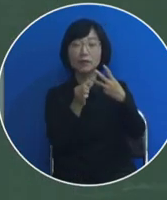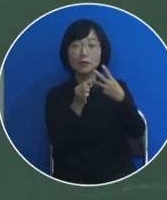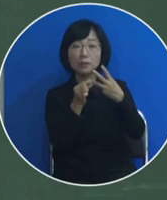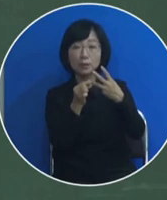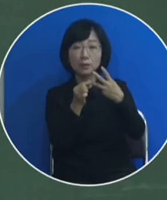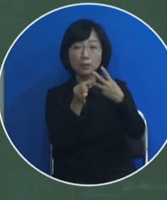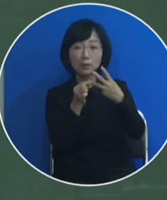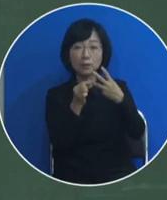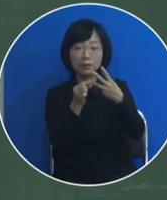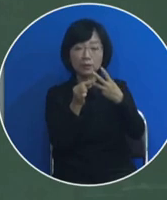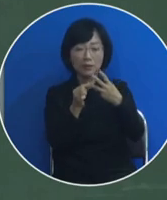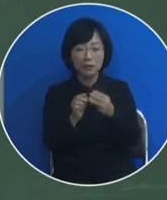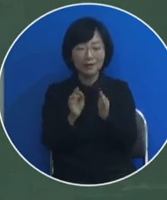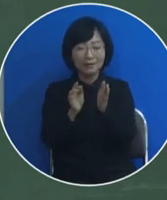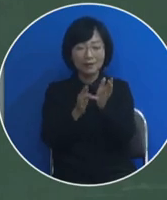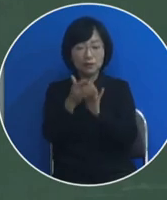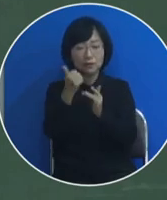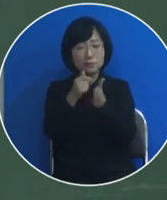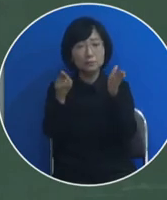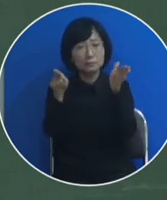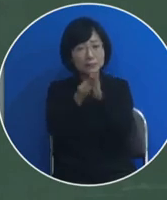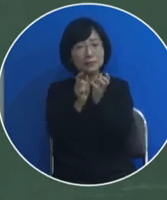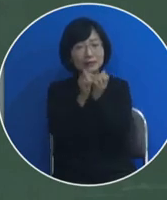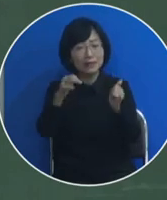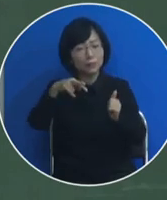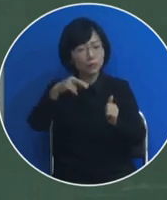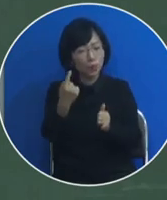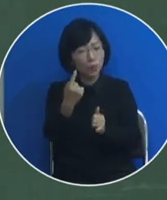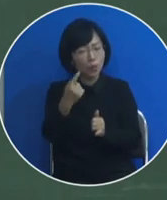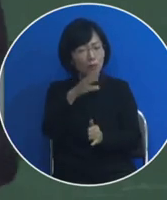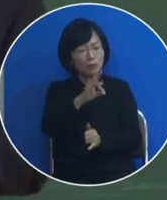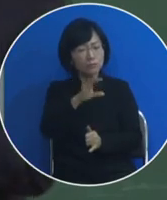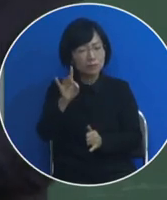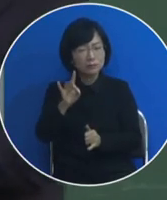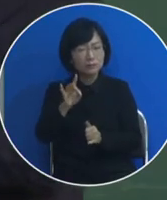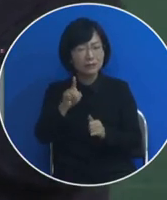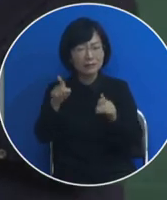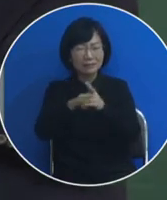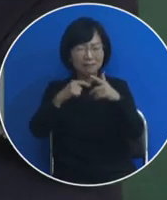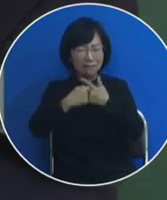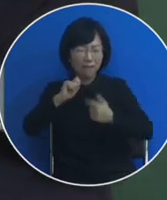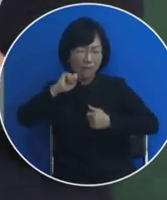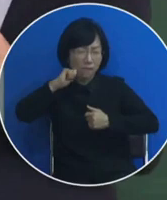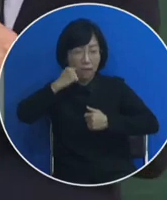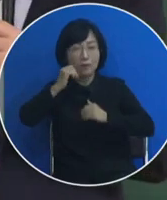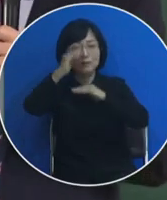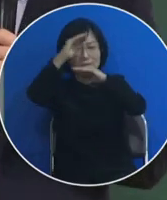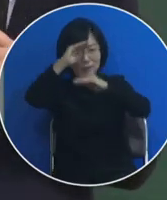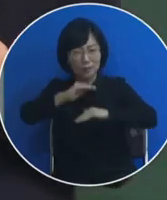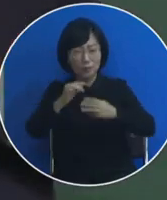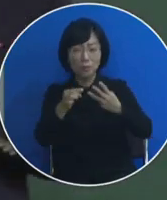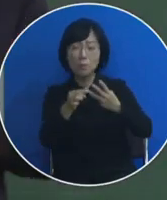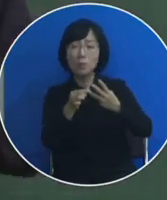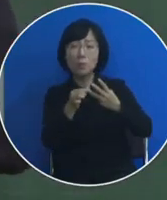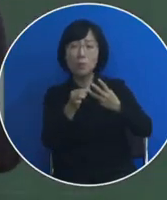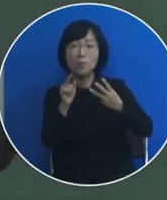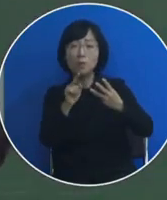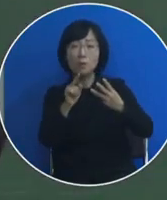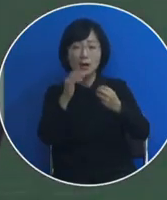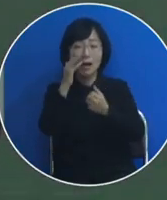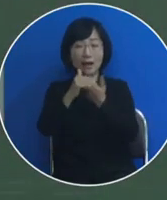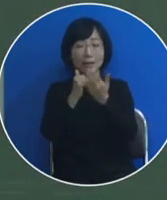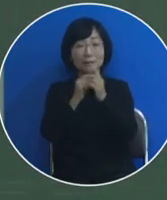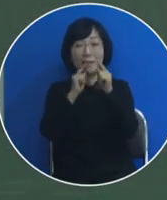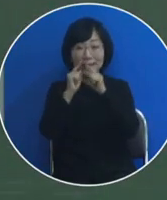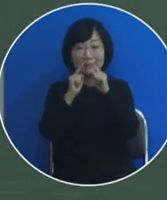이해 못할 수 있는 내용이 있어요. But the Bible also has content that even believers cannot understand. 그게 하나님 말씀입니다. That is God. 어떤 건